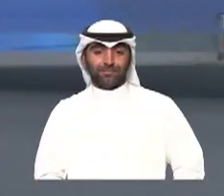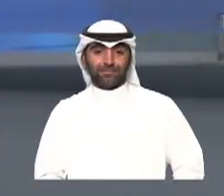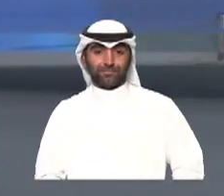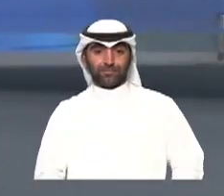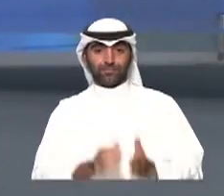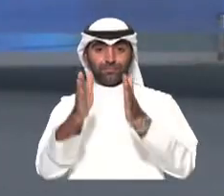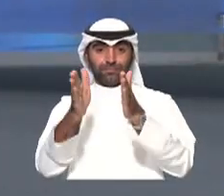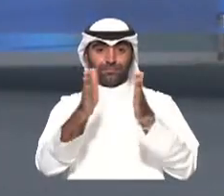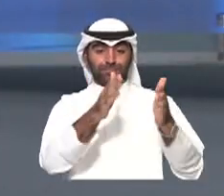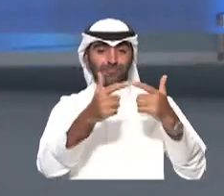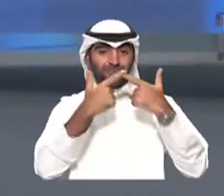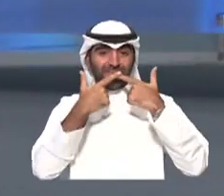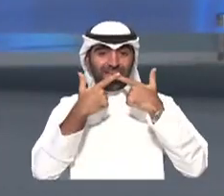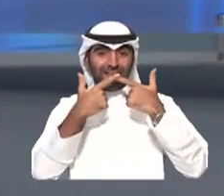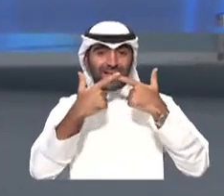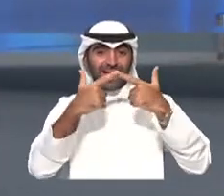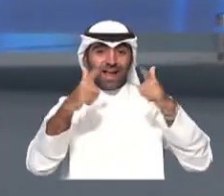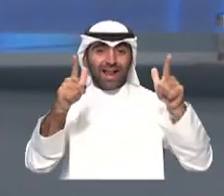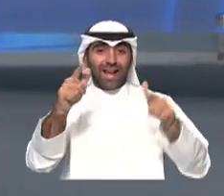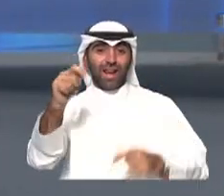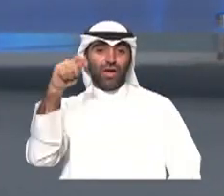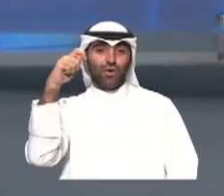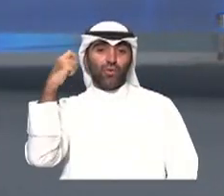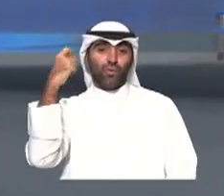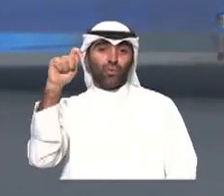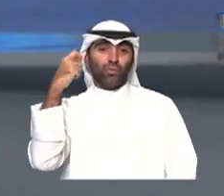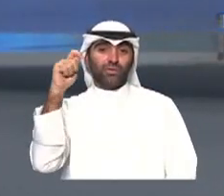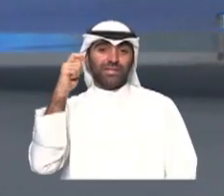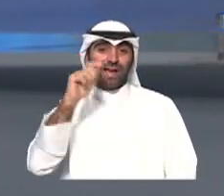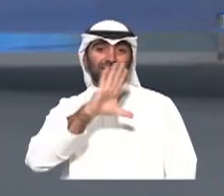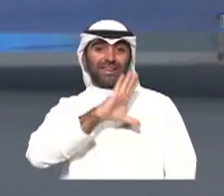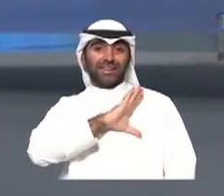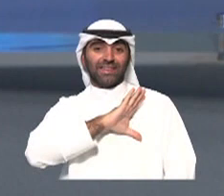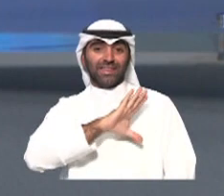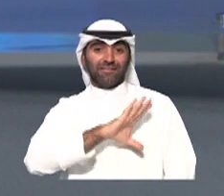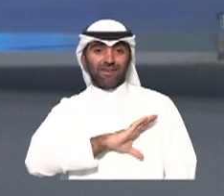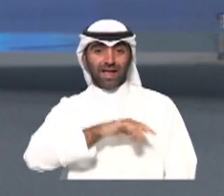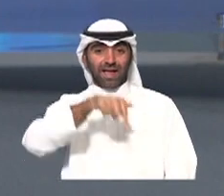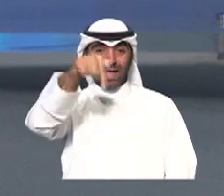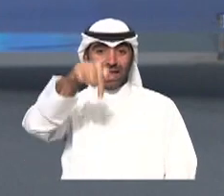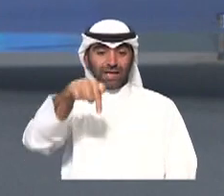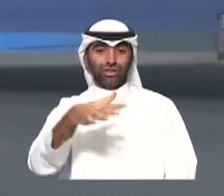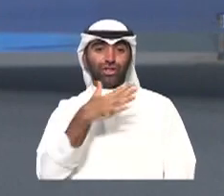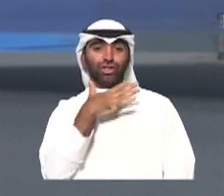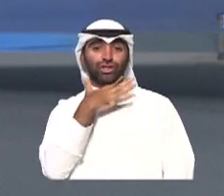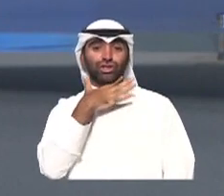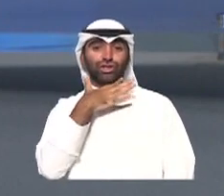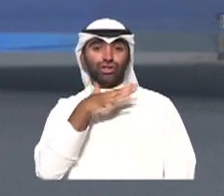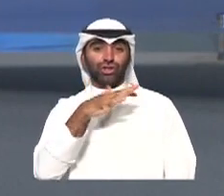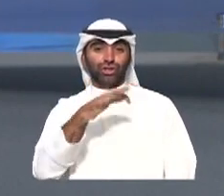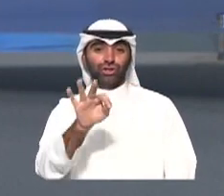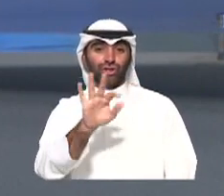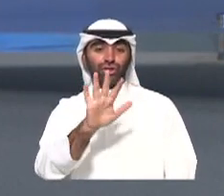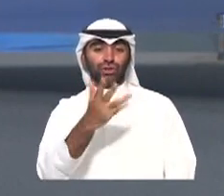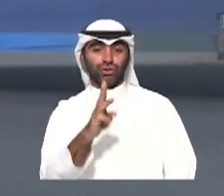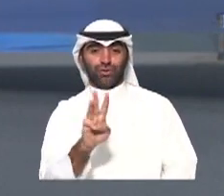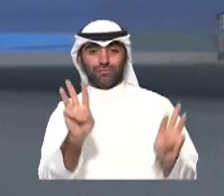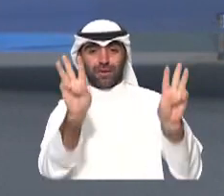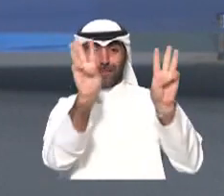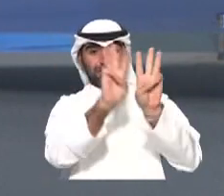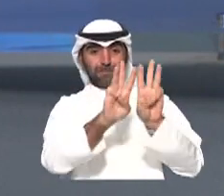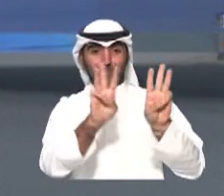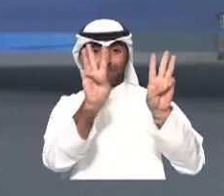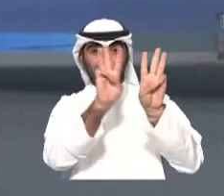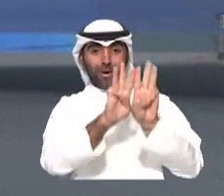أطلقت وزارة الدفاع حملة تعريفية بعنوان كن منهم، حيث تشارك مختلف وحدات وقطاعات الجيش